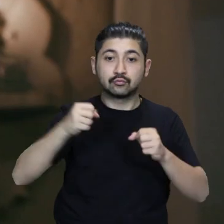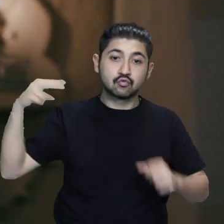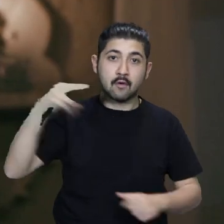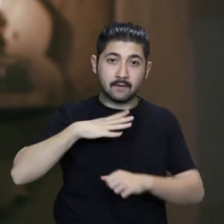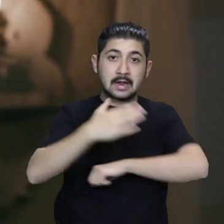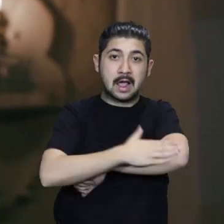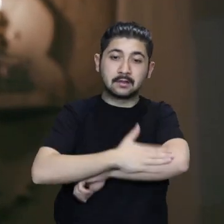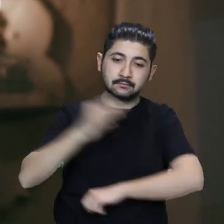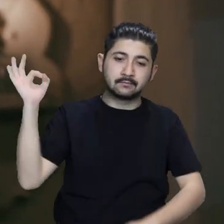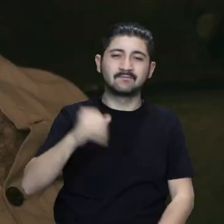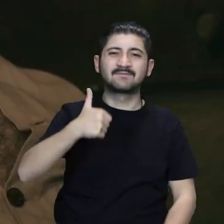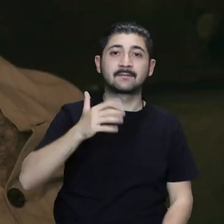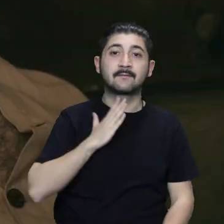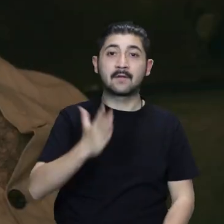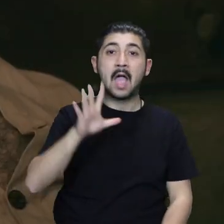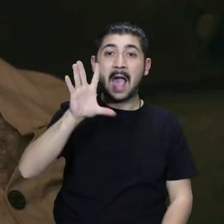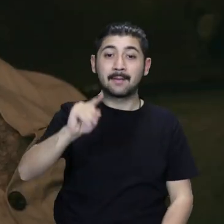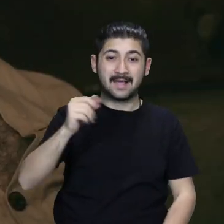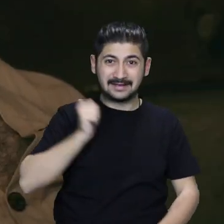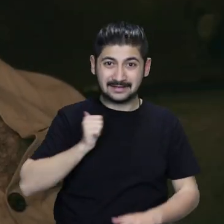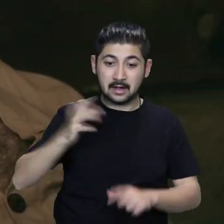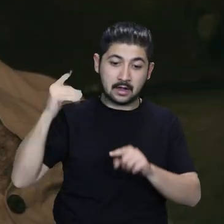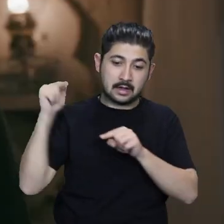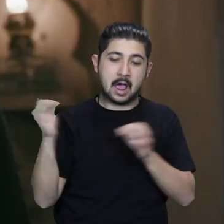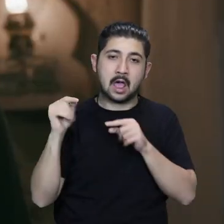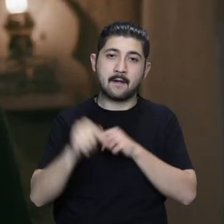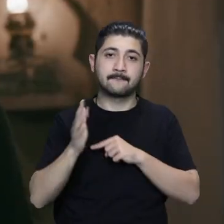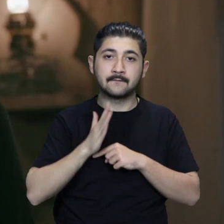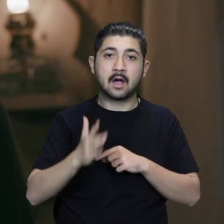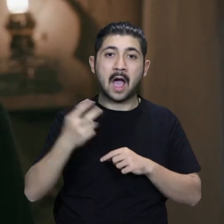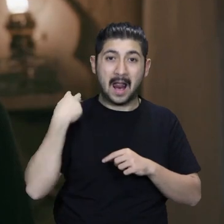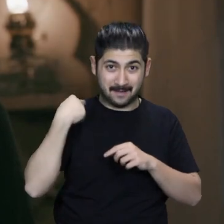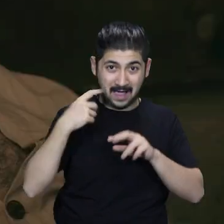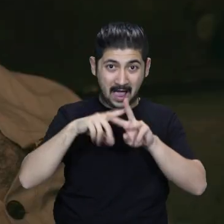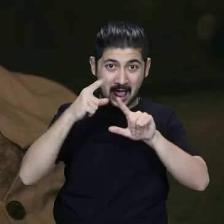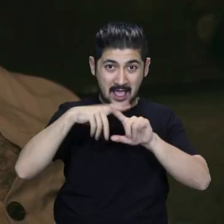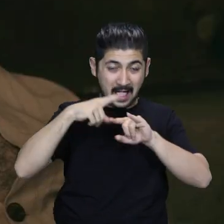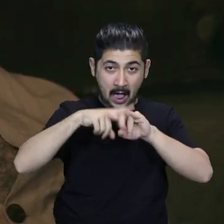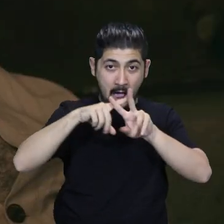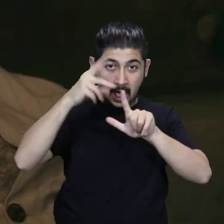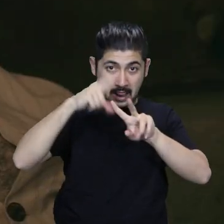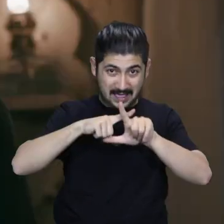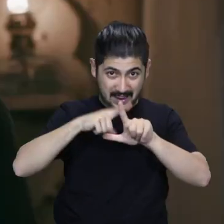Yardıma yetişecekler. 51. Tümen daha evvel burada olur. Albay Halil Bey mi geliyor?